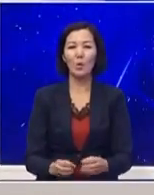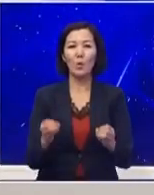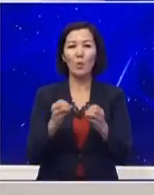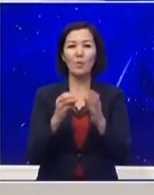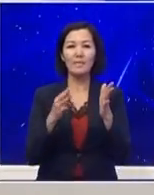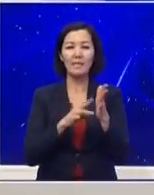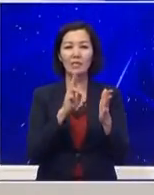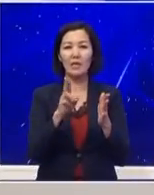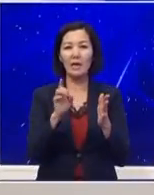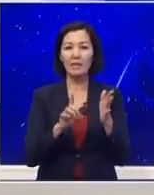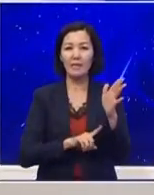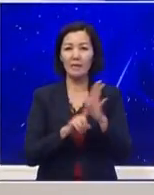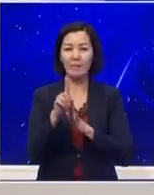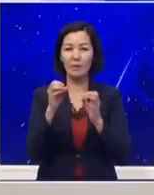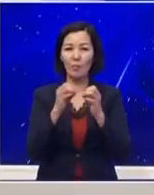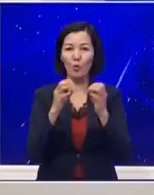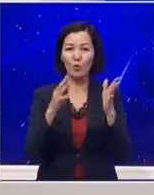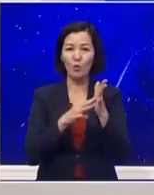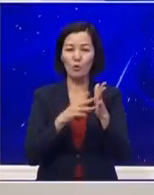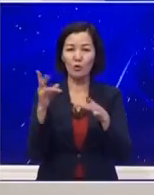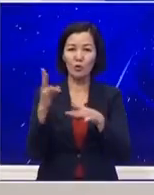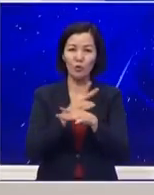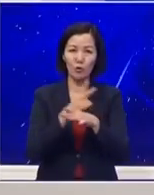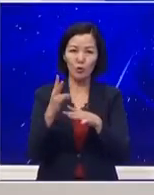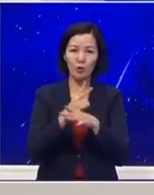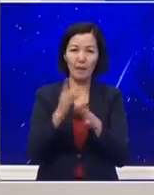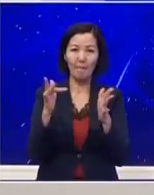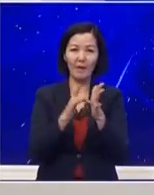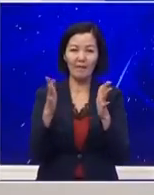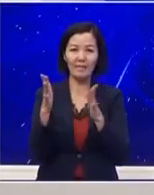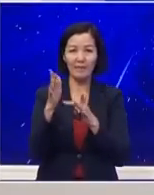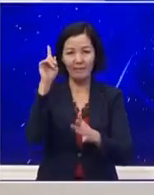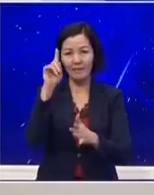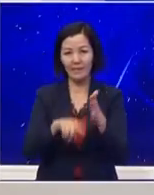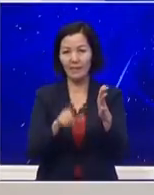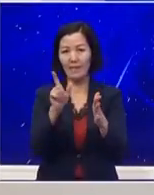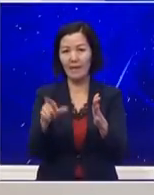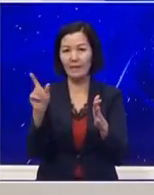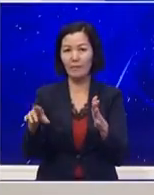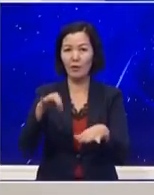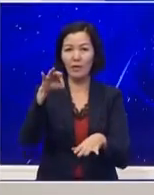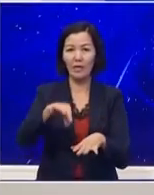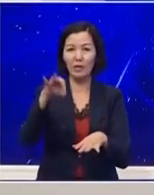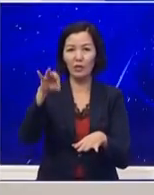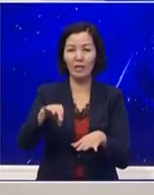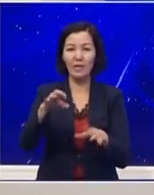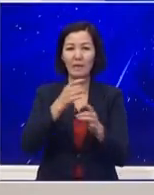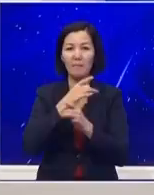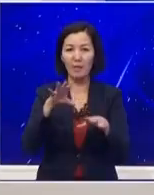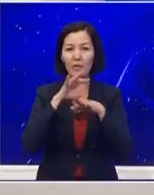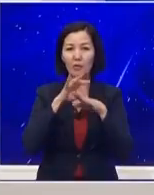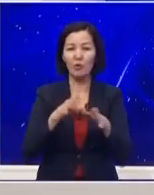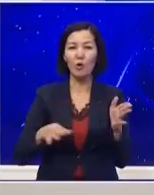Он сегізінші қаңтардан 19-на қараған түні православ христиан дінін ұстанушылар үшін крещение мерекесі өтеді.